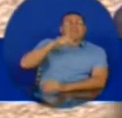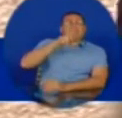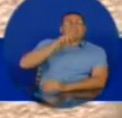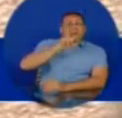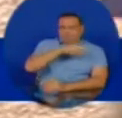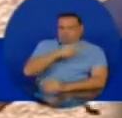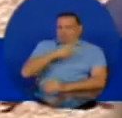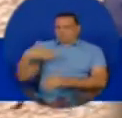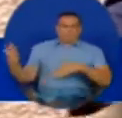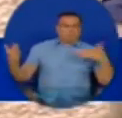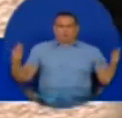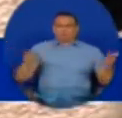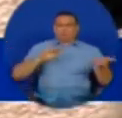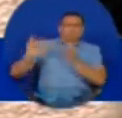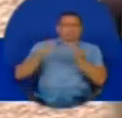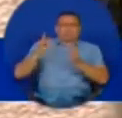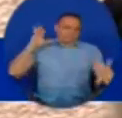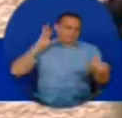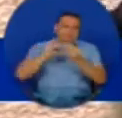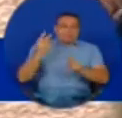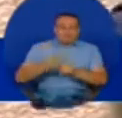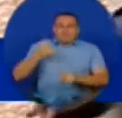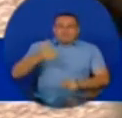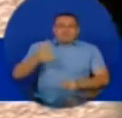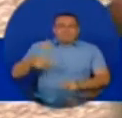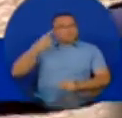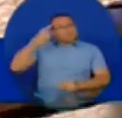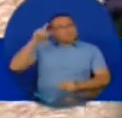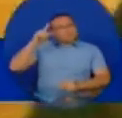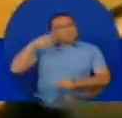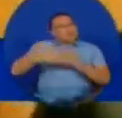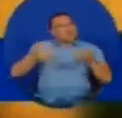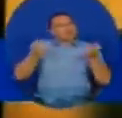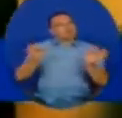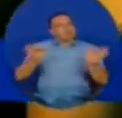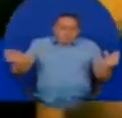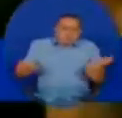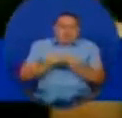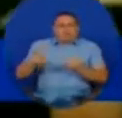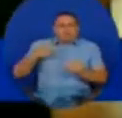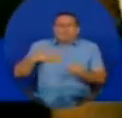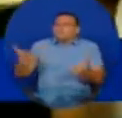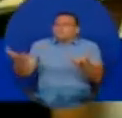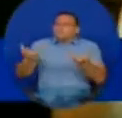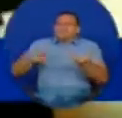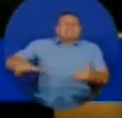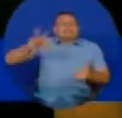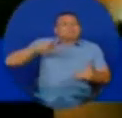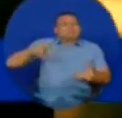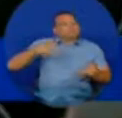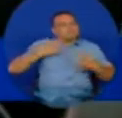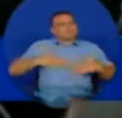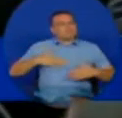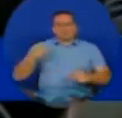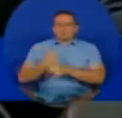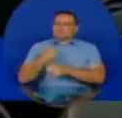אפילו. עכשיו, במהלך משותף, יוצא דופן, הם קוראים לציבור הישראלי לנסח יחד אמנה נגד הסתה,